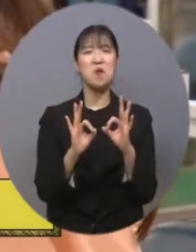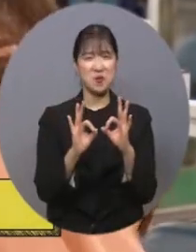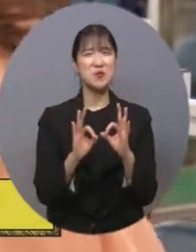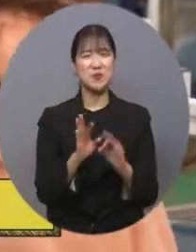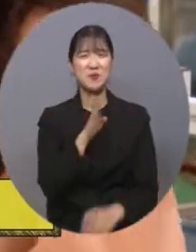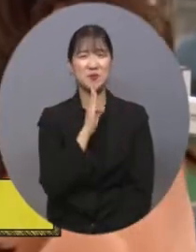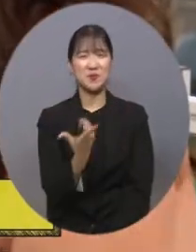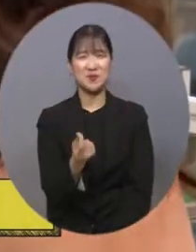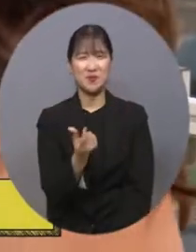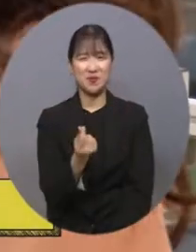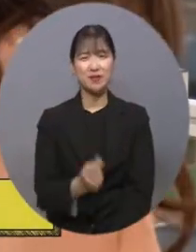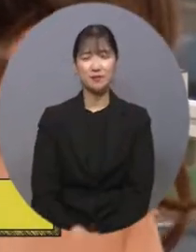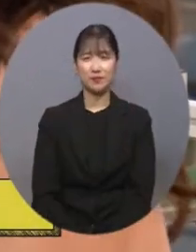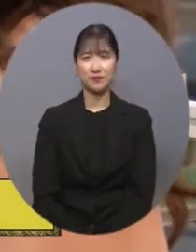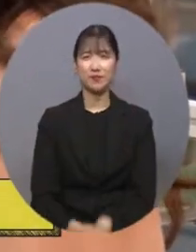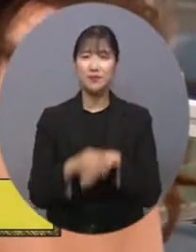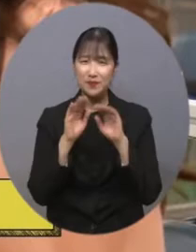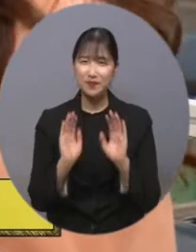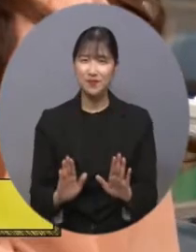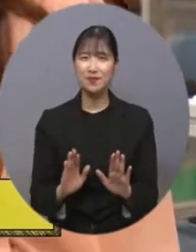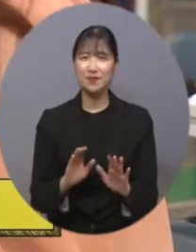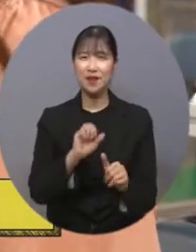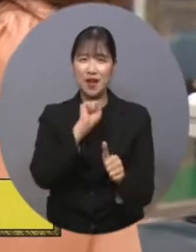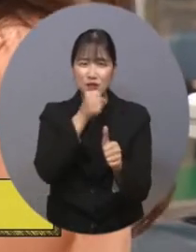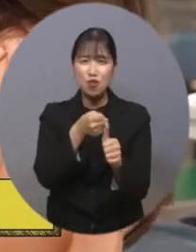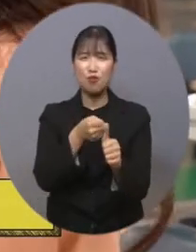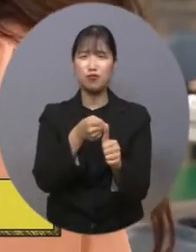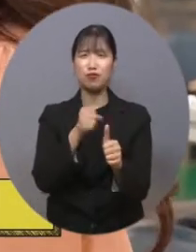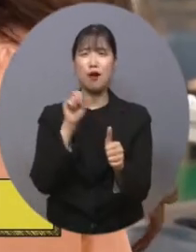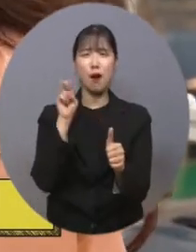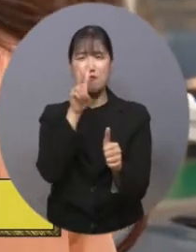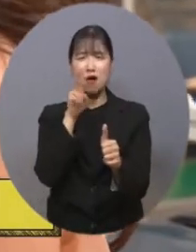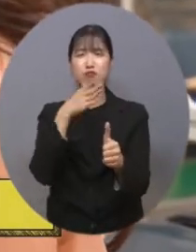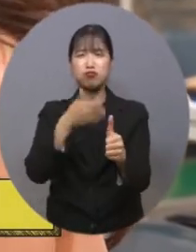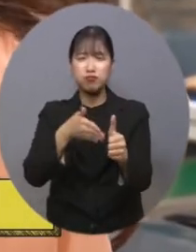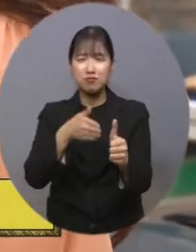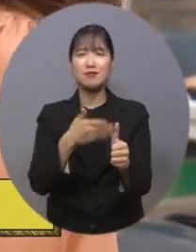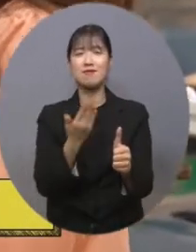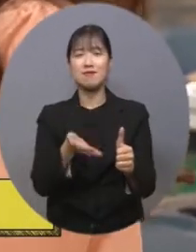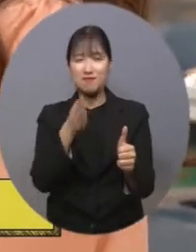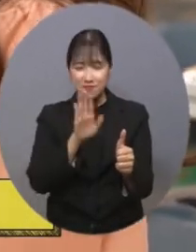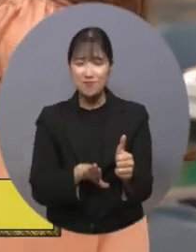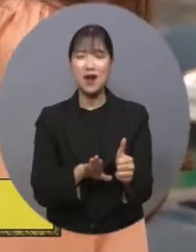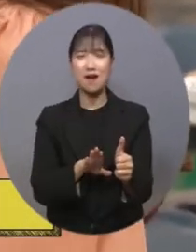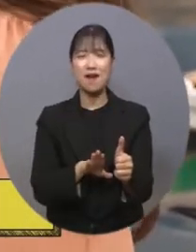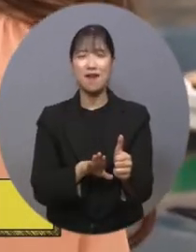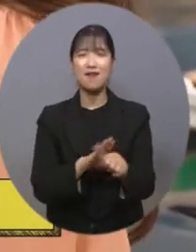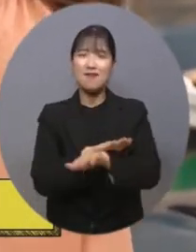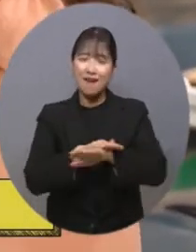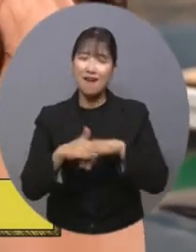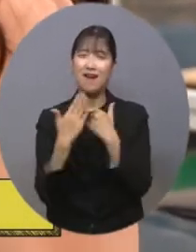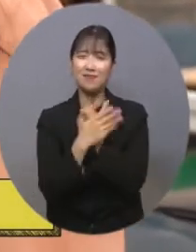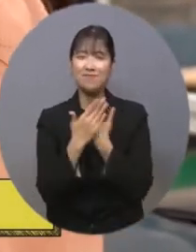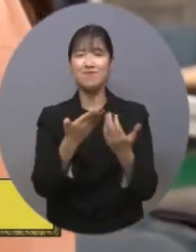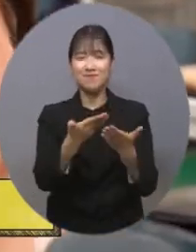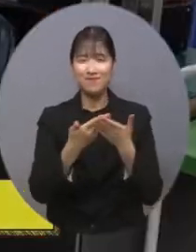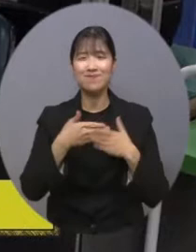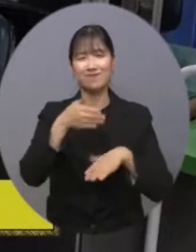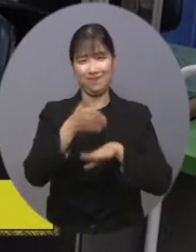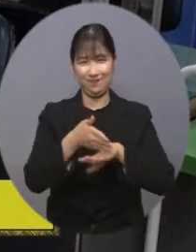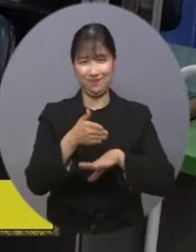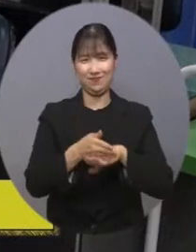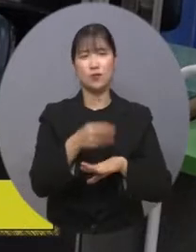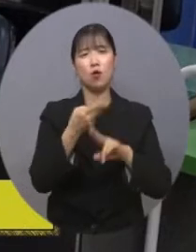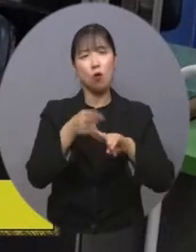핫하세요. 네, 오늘 이렇게 인터뷰 갑자기 부탁을 드렸는데, 이렇게 인터뷰 응해주셔서 너무 감사드리고,